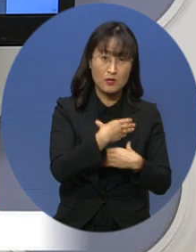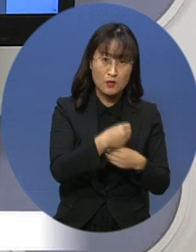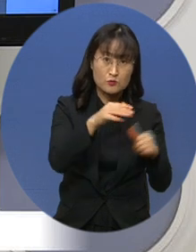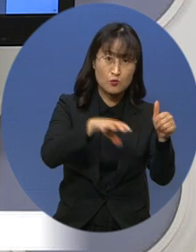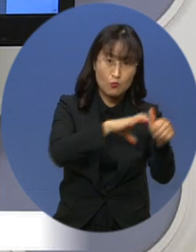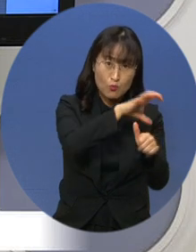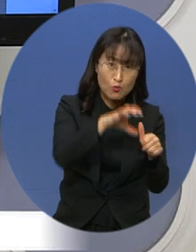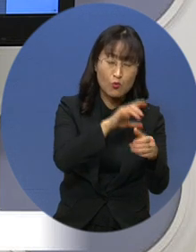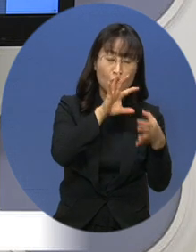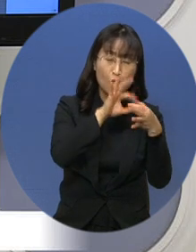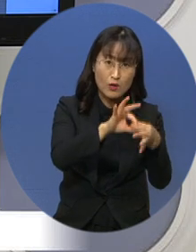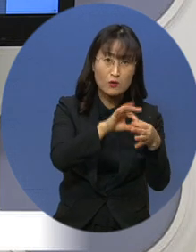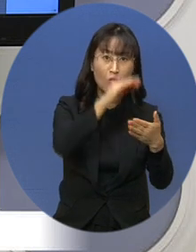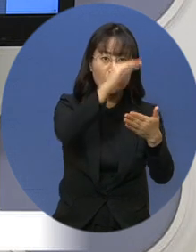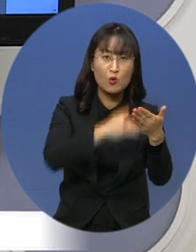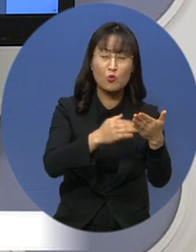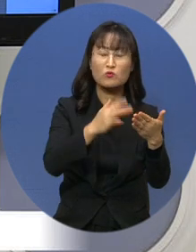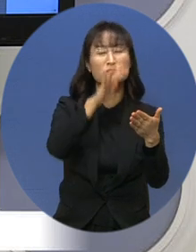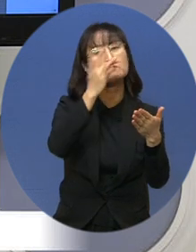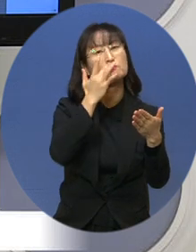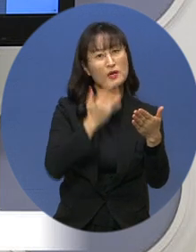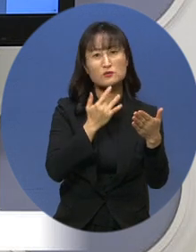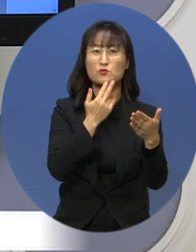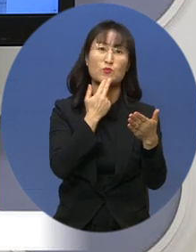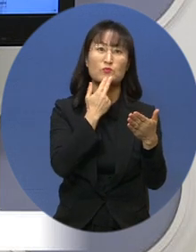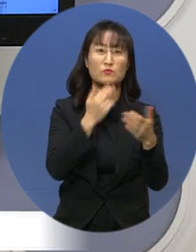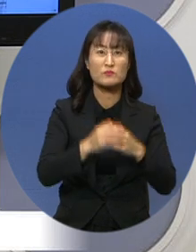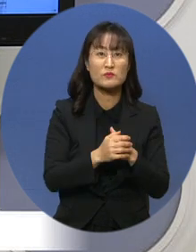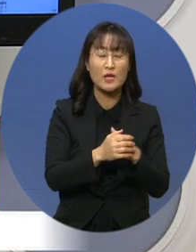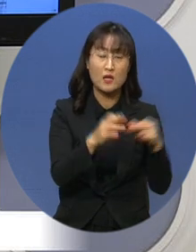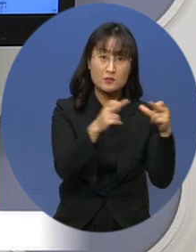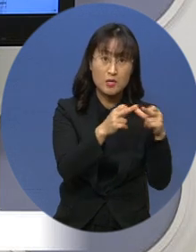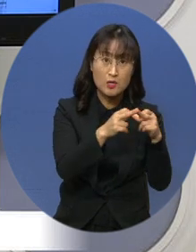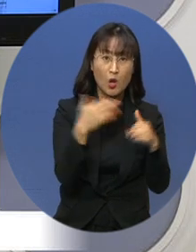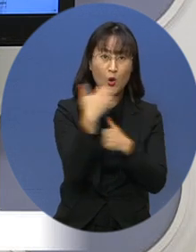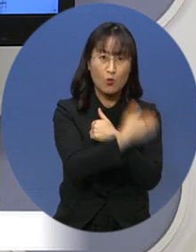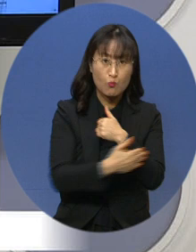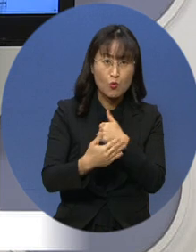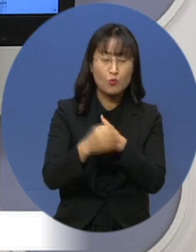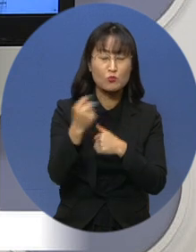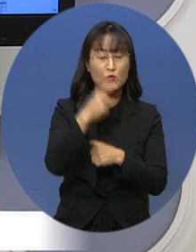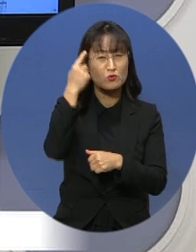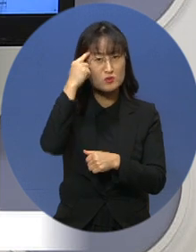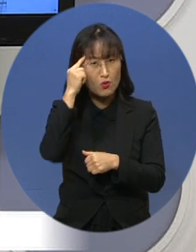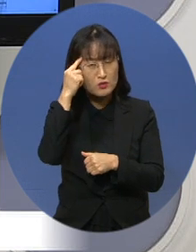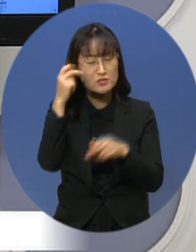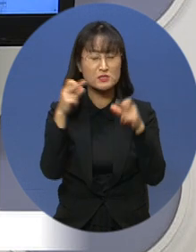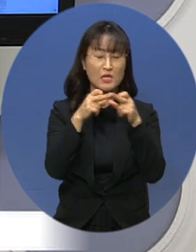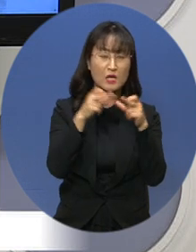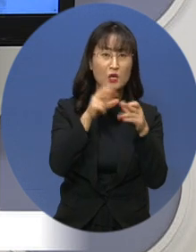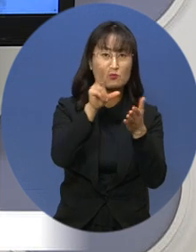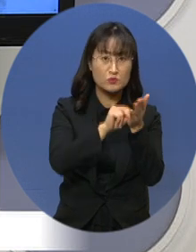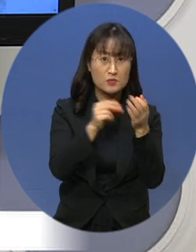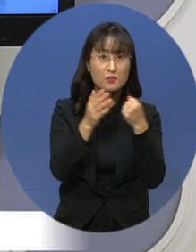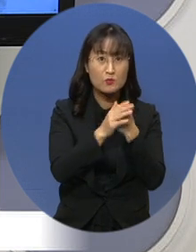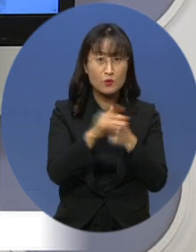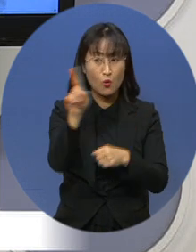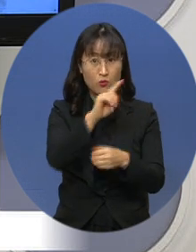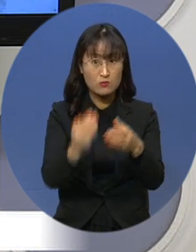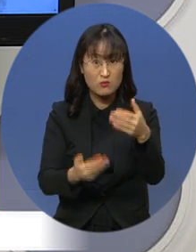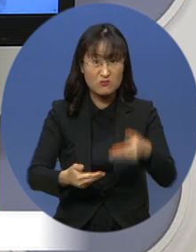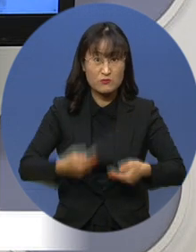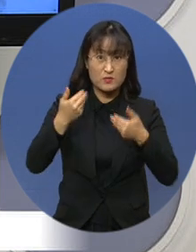사항은 빠져 있는 상황인데요 장애인의 경우 신체적 정신적 장애로 인해 재난 상황이